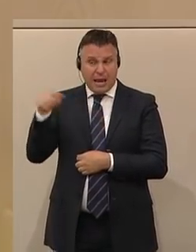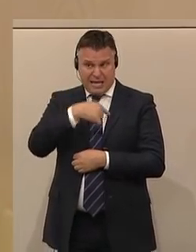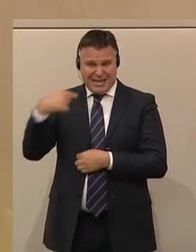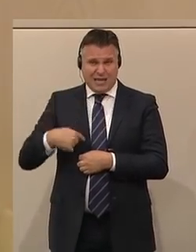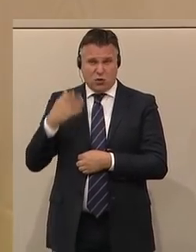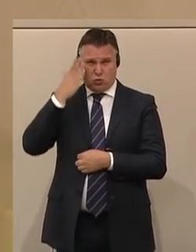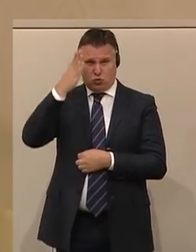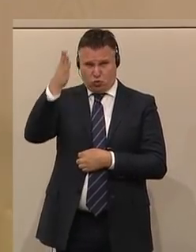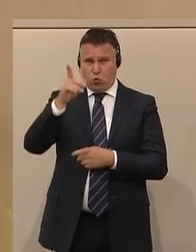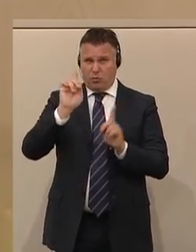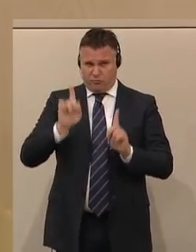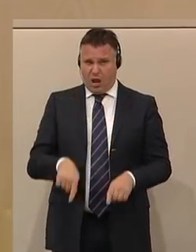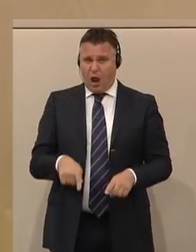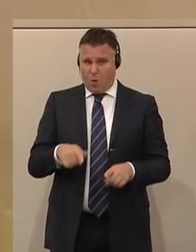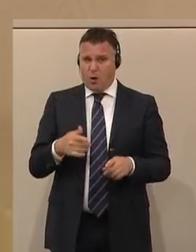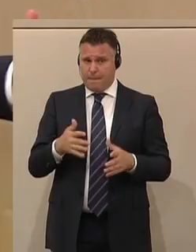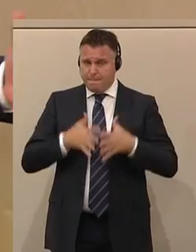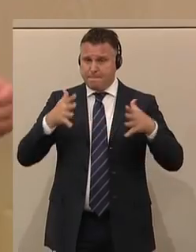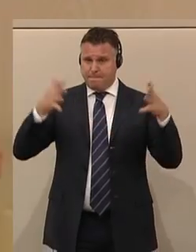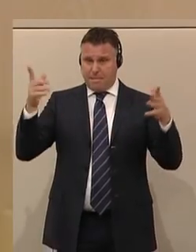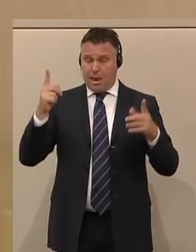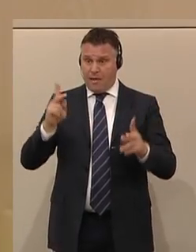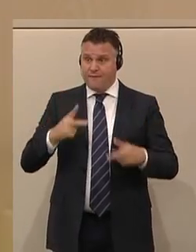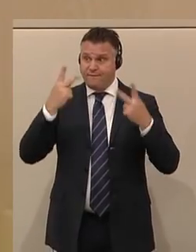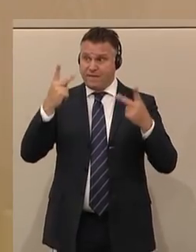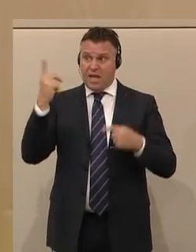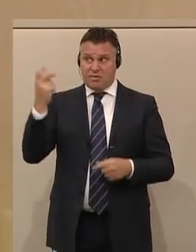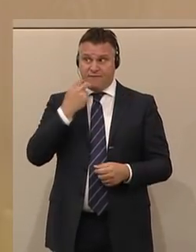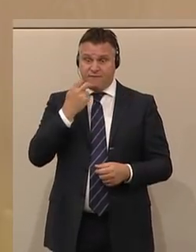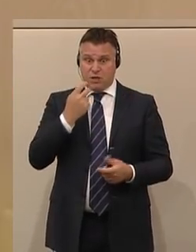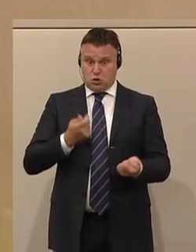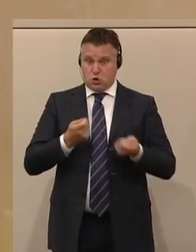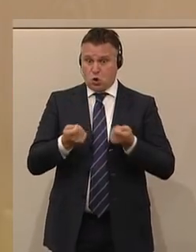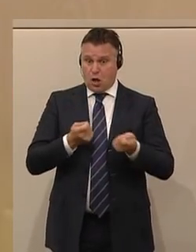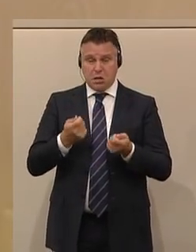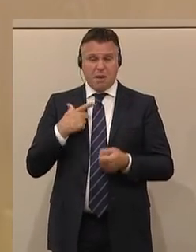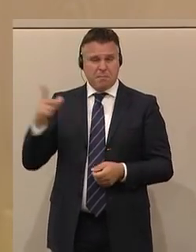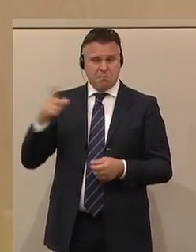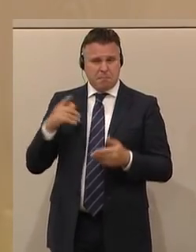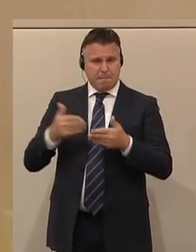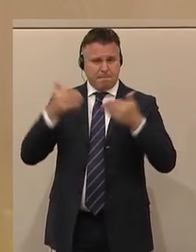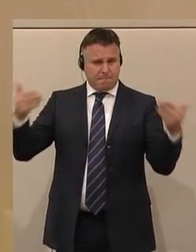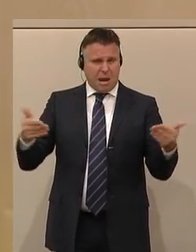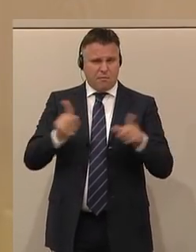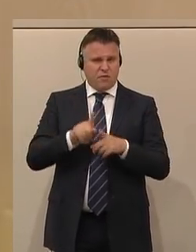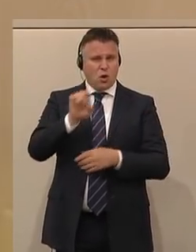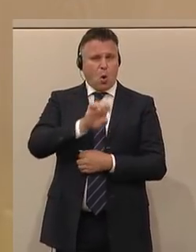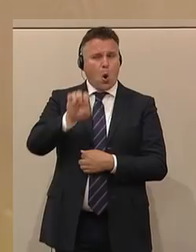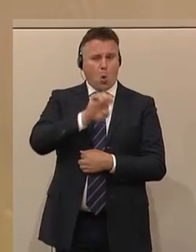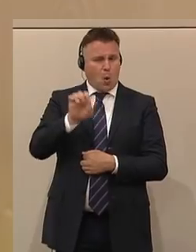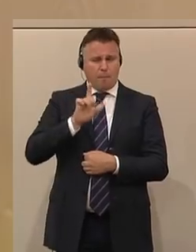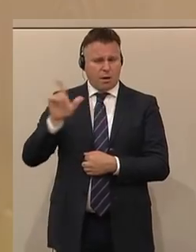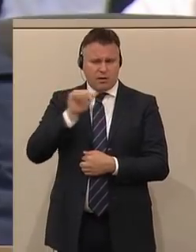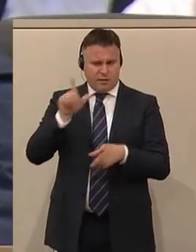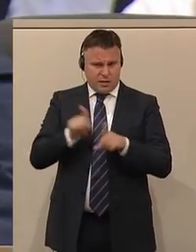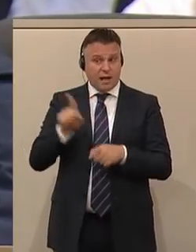hier natürlich auch mit einem Werteanspruch, der nicht dasselbe ist wie der europäische, hier auf